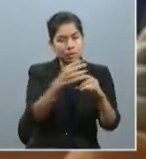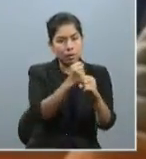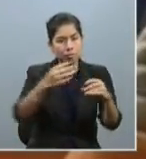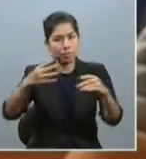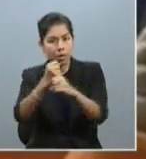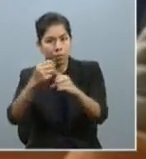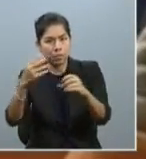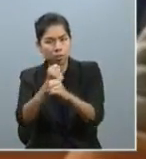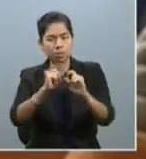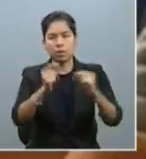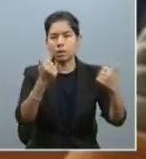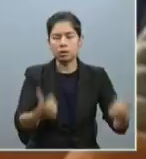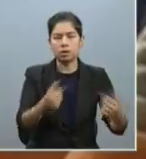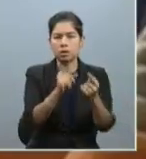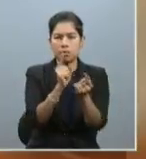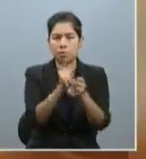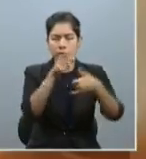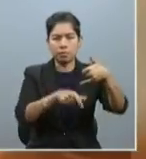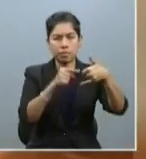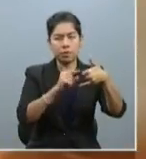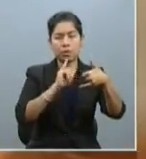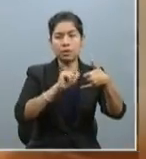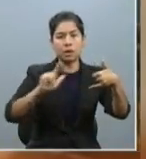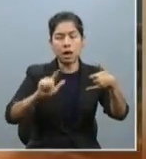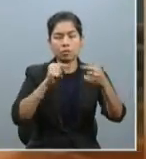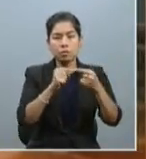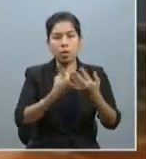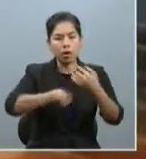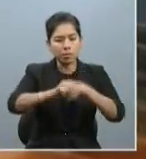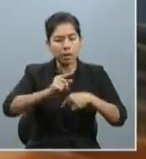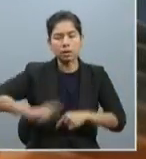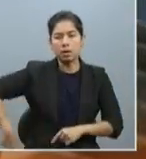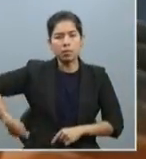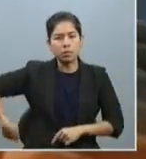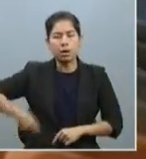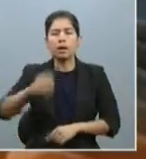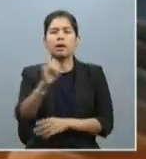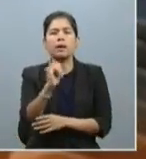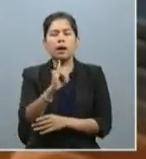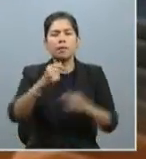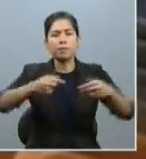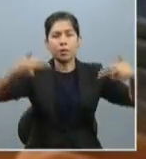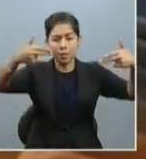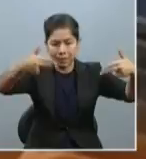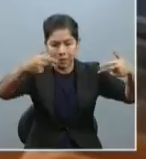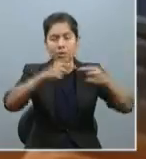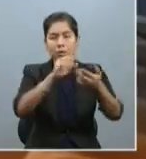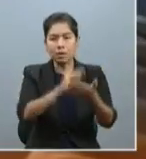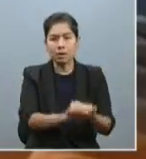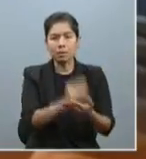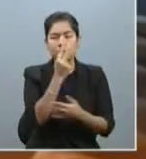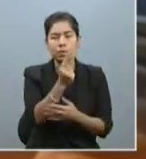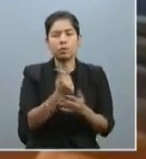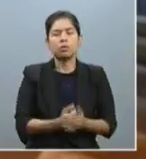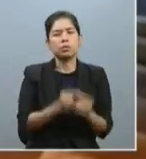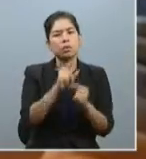ไปในกัมพูชานะครับแล้วก็มีรายงานว่าหน่วยงานด้านความมั่นคงได้รับภาพจากกล้องวงจรปิดตรงบริเวณด่านทหารระบุ